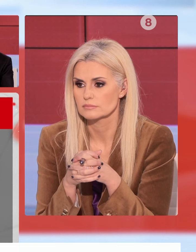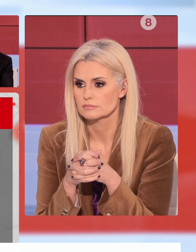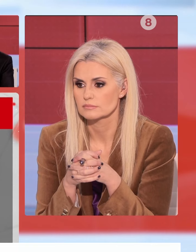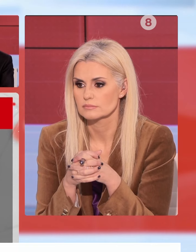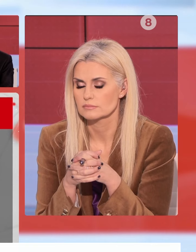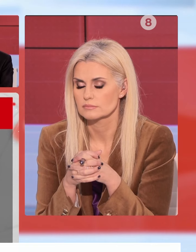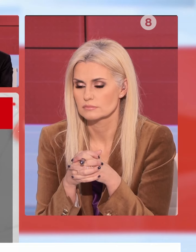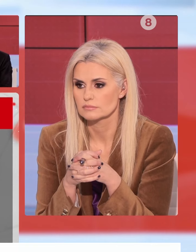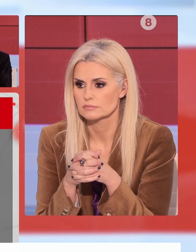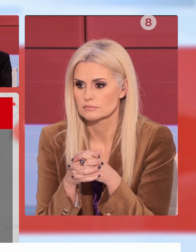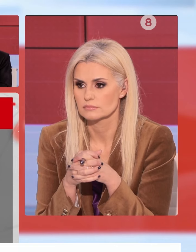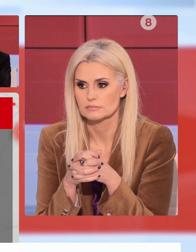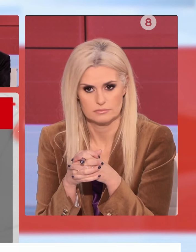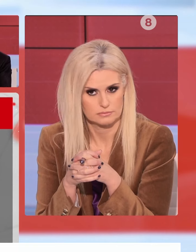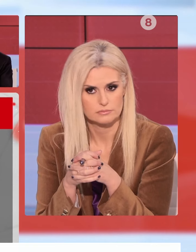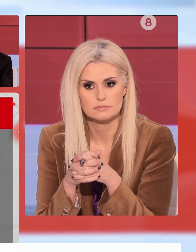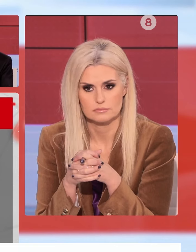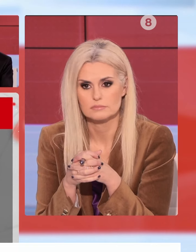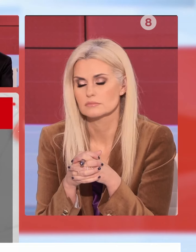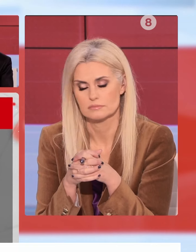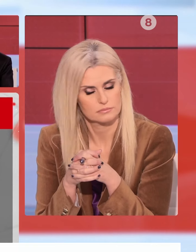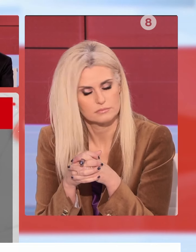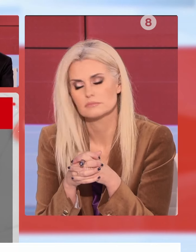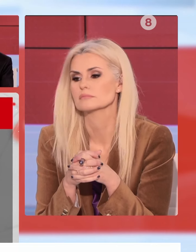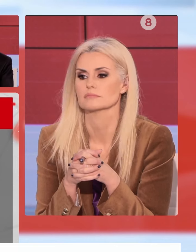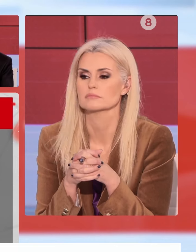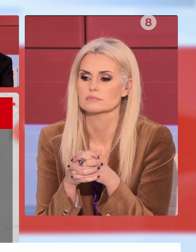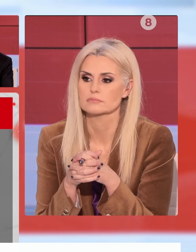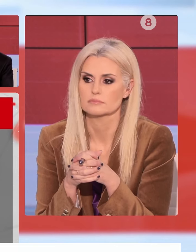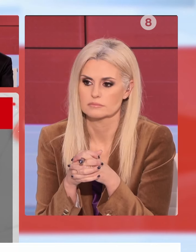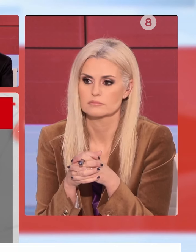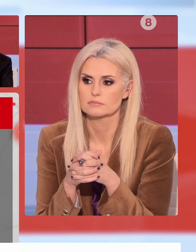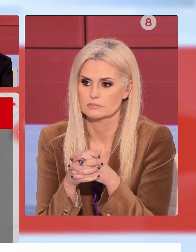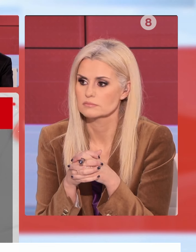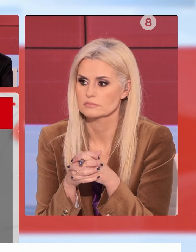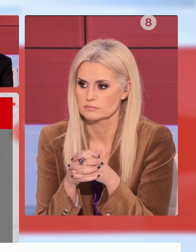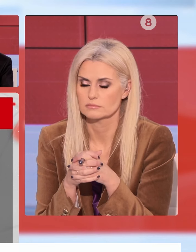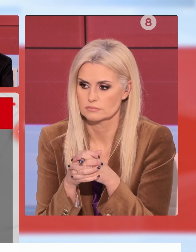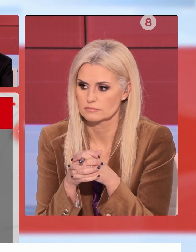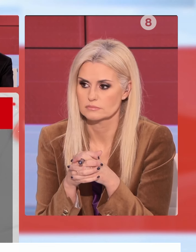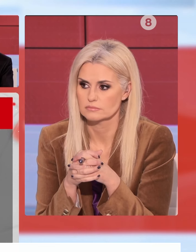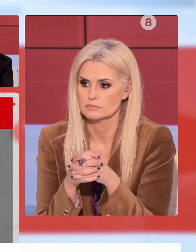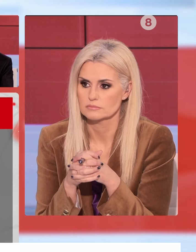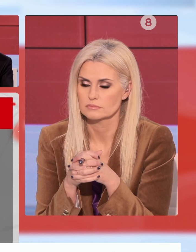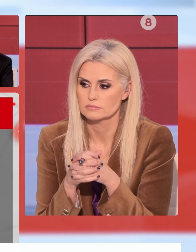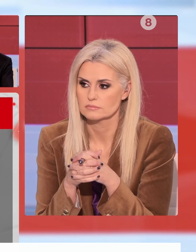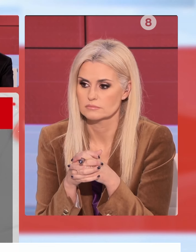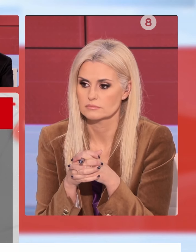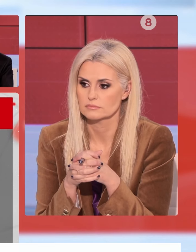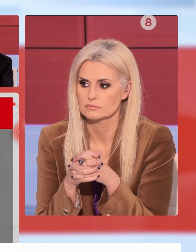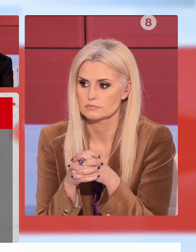Τσίπρα. Διαχρονική συνομιλήτρια και αυτό ίσως έχει μια ιδιαίτερη αξία. Και επίσης έχει κάνει πολλές